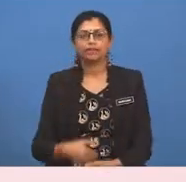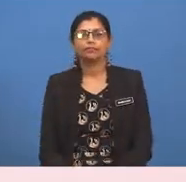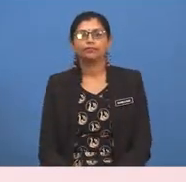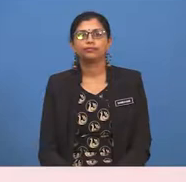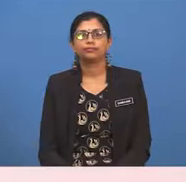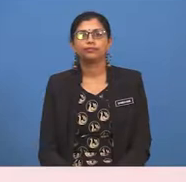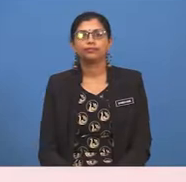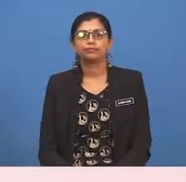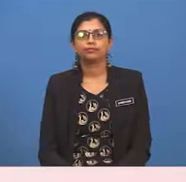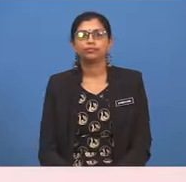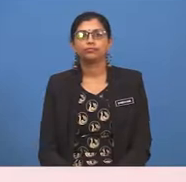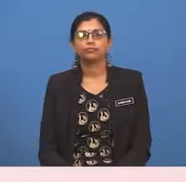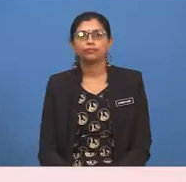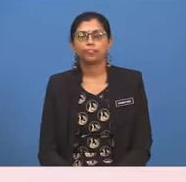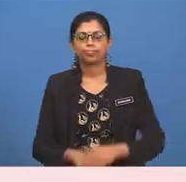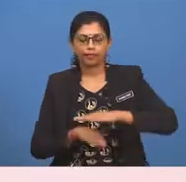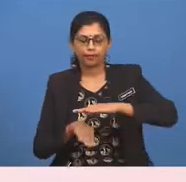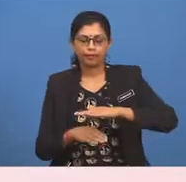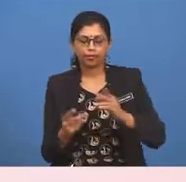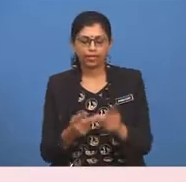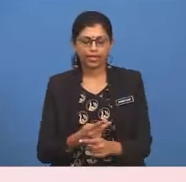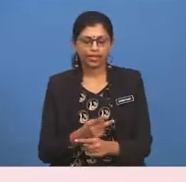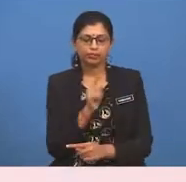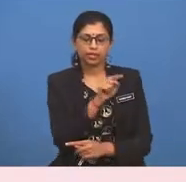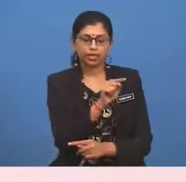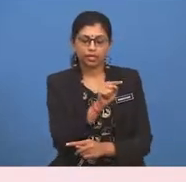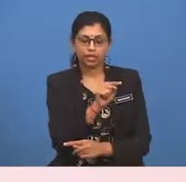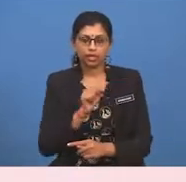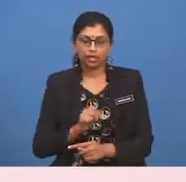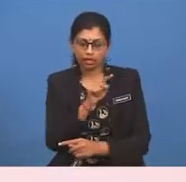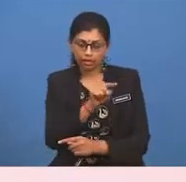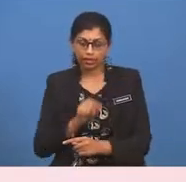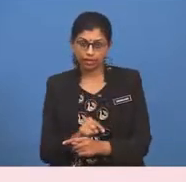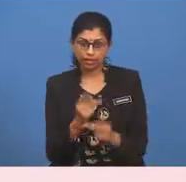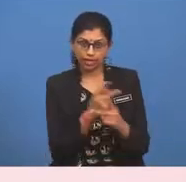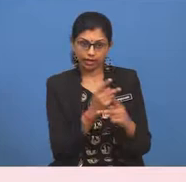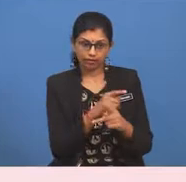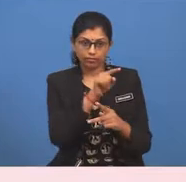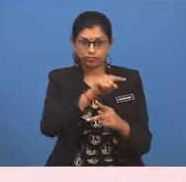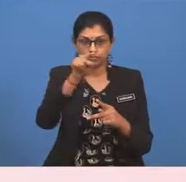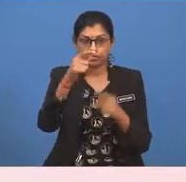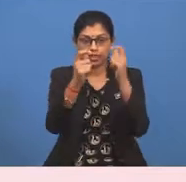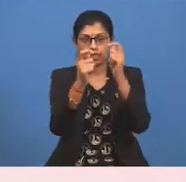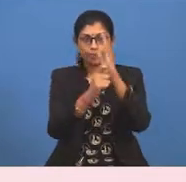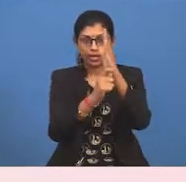3 darab dengan 5 tambah dengan 2